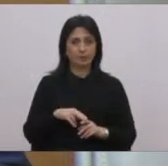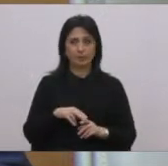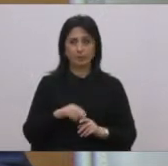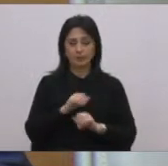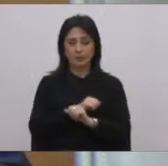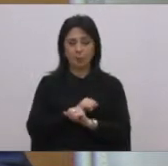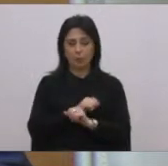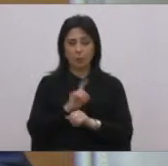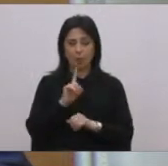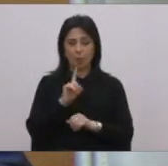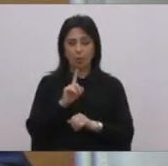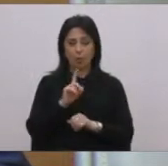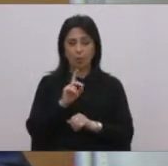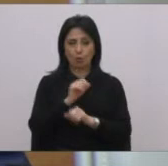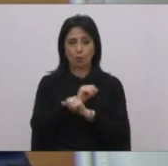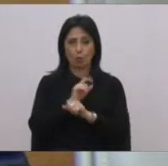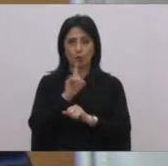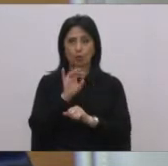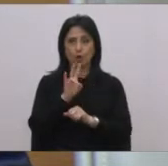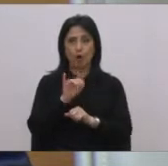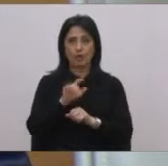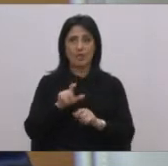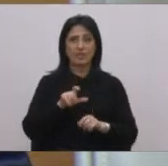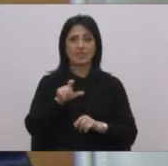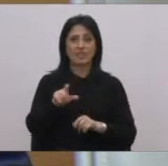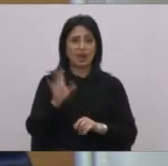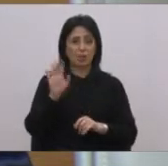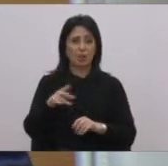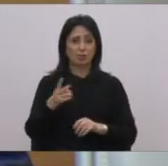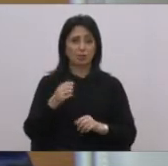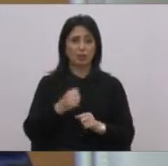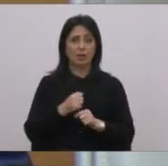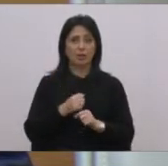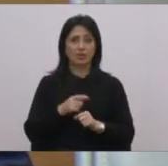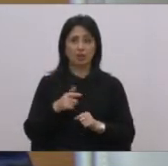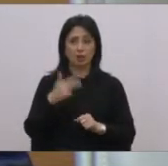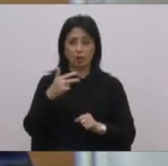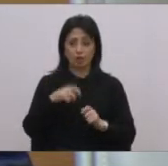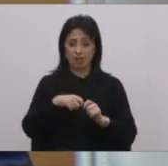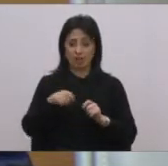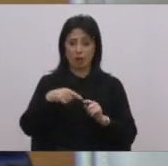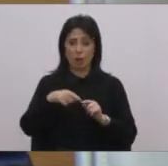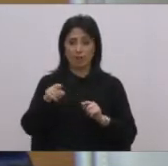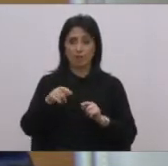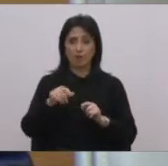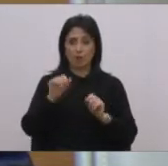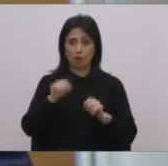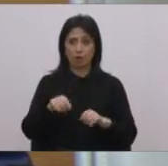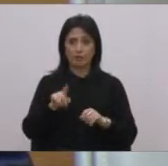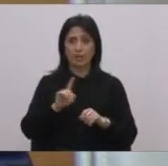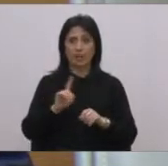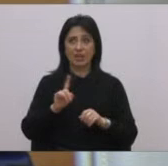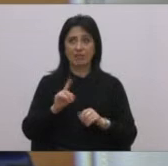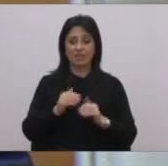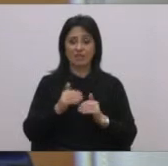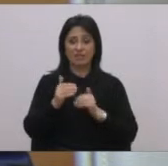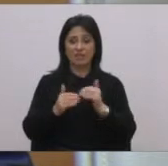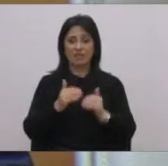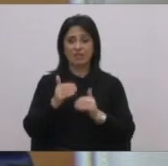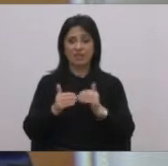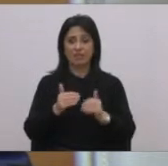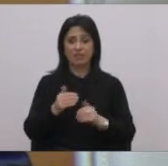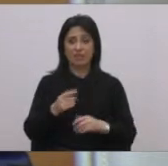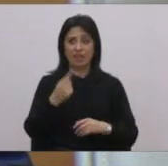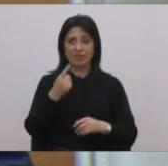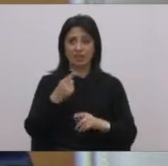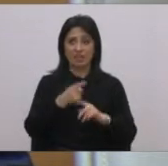sacurdorto, zonis, ganuitarebis, magram, gza, mai inzga sa ketebelia, da, isus, da, ati kilometri, da, hoce, izleba, ragaz, în cazul და